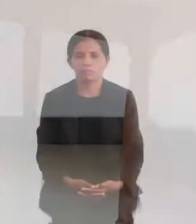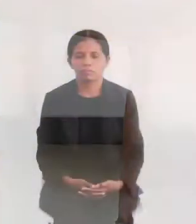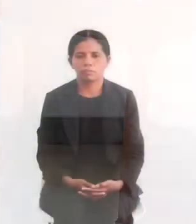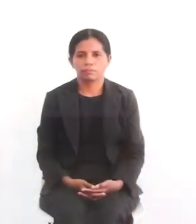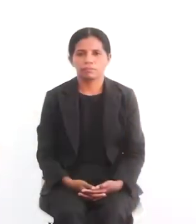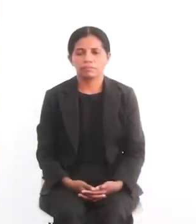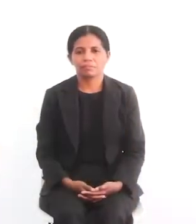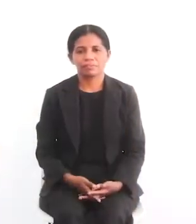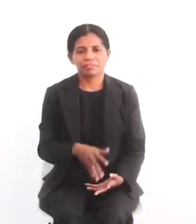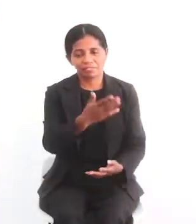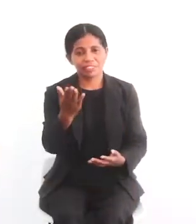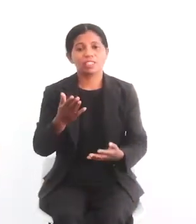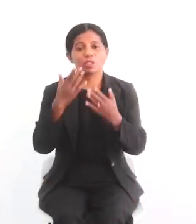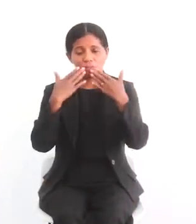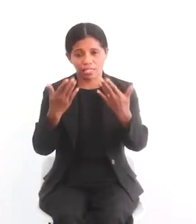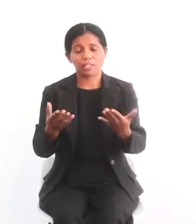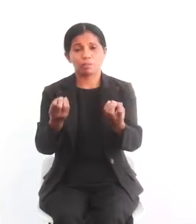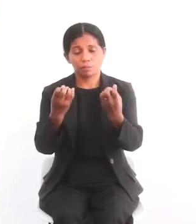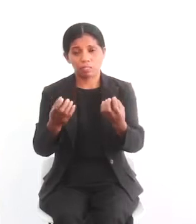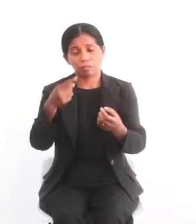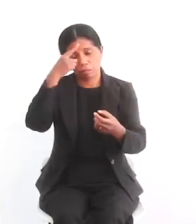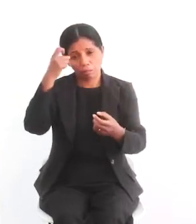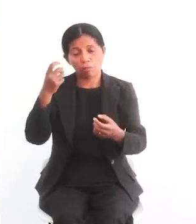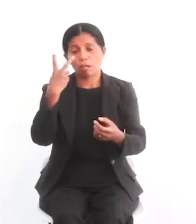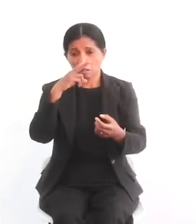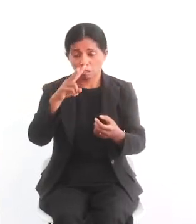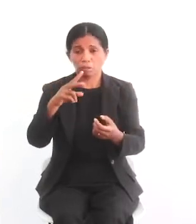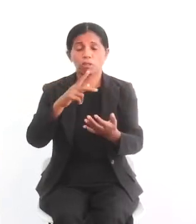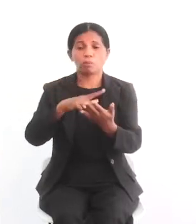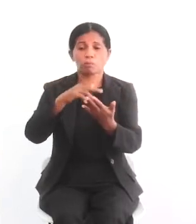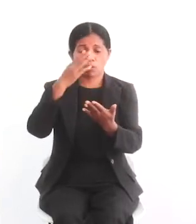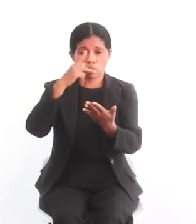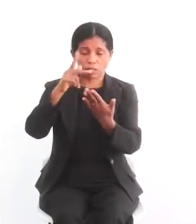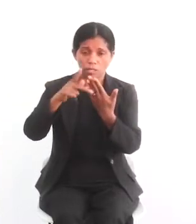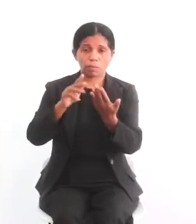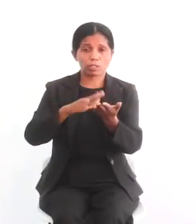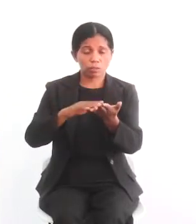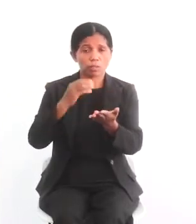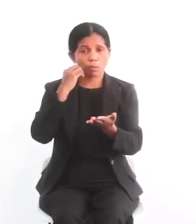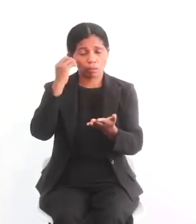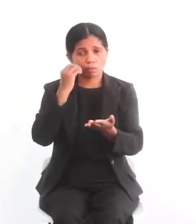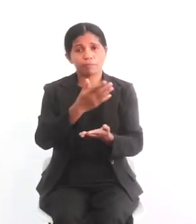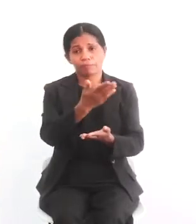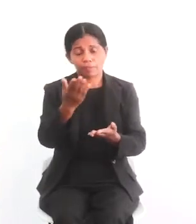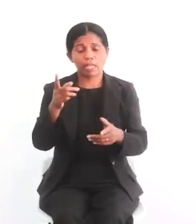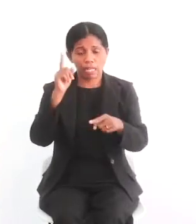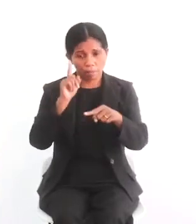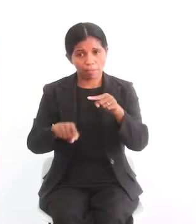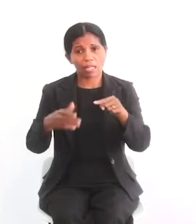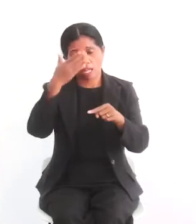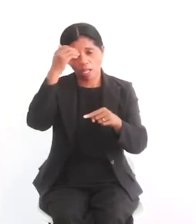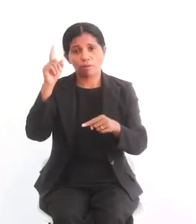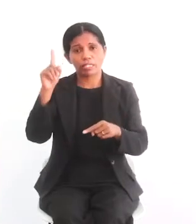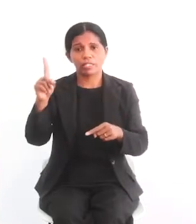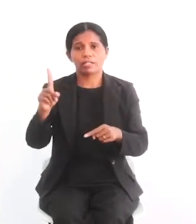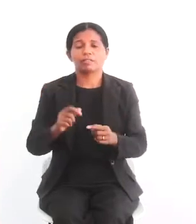Alin dolen sira, obrigado barak tambah kumpanya ona programa Eskola Bauma Edesang Ohin. Alin sira, labela haluha,